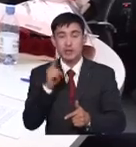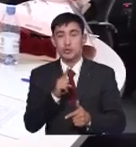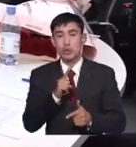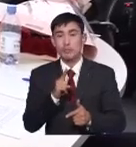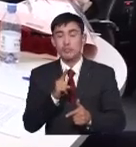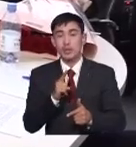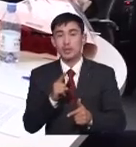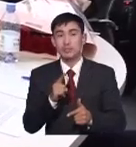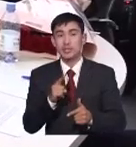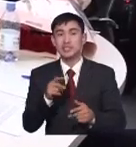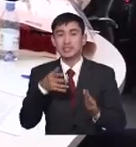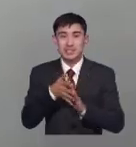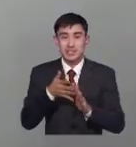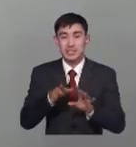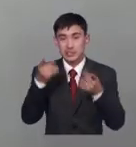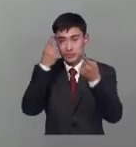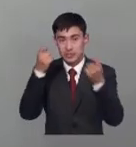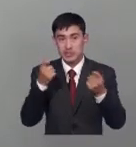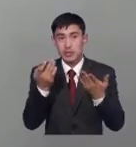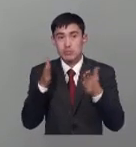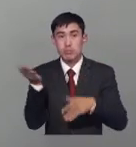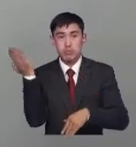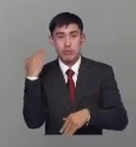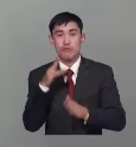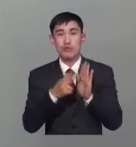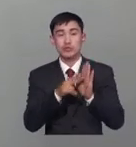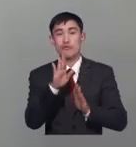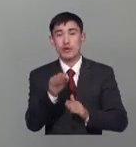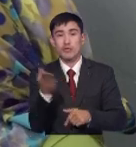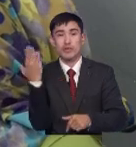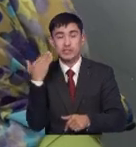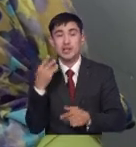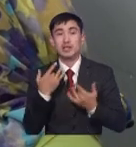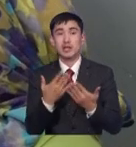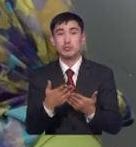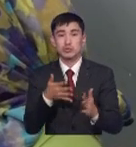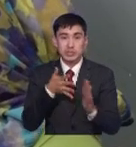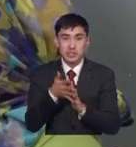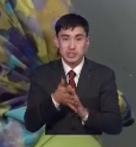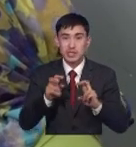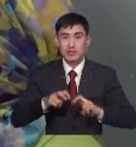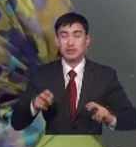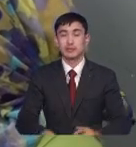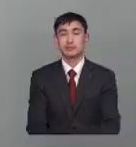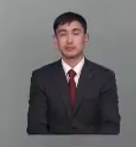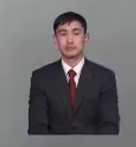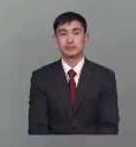для того, чтобы детально осветить события, происходившие 8 веков назад, требуется провести обширные исследования.